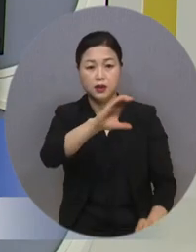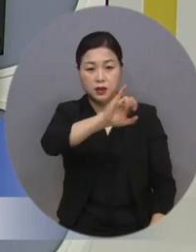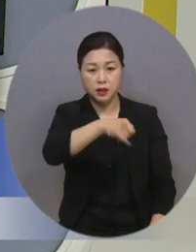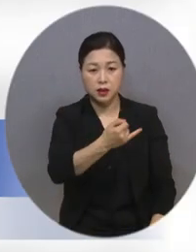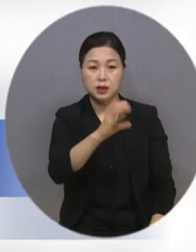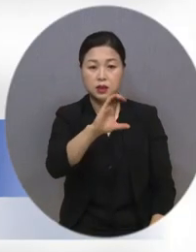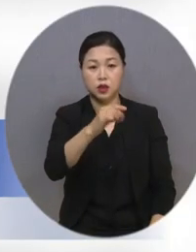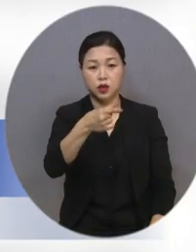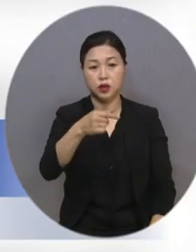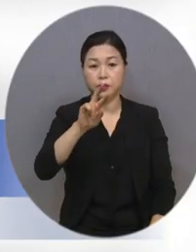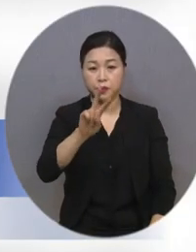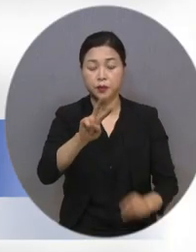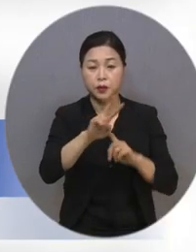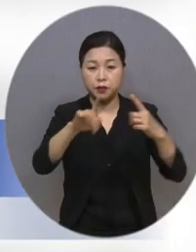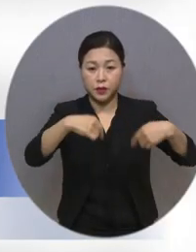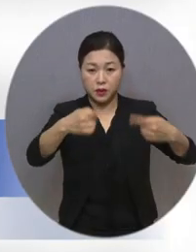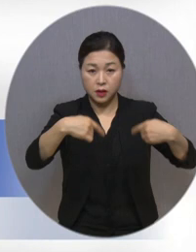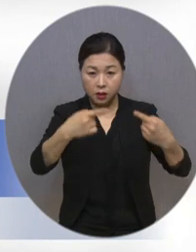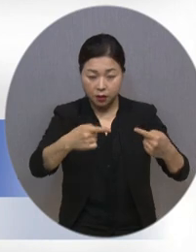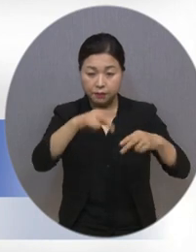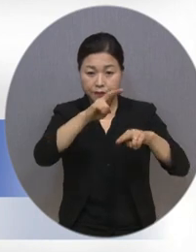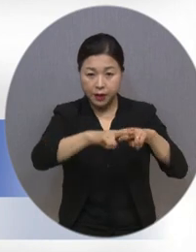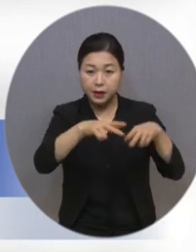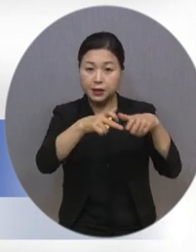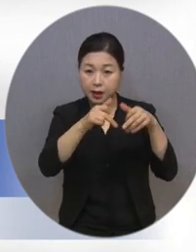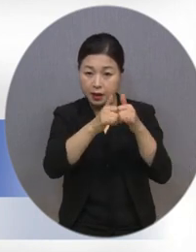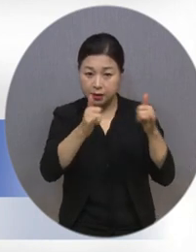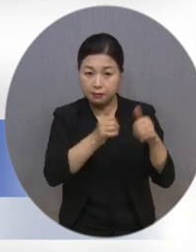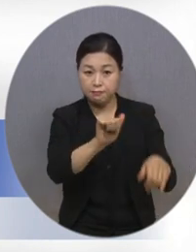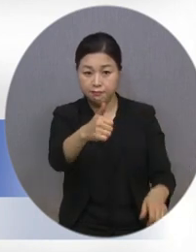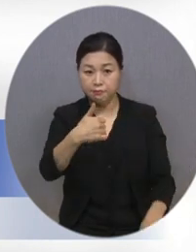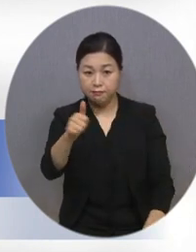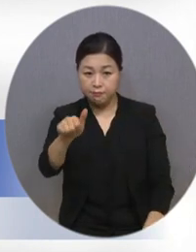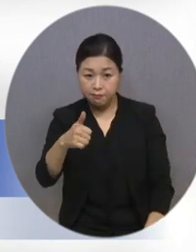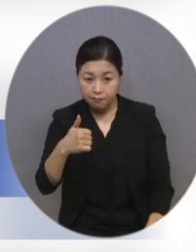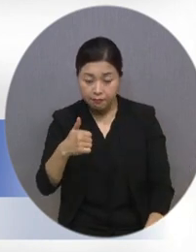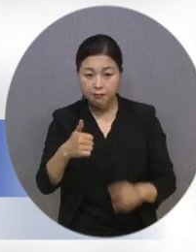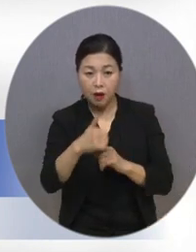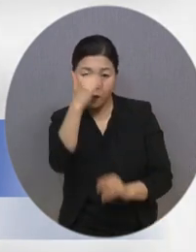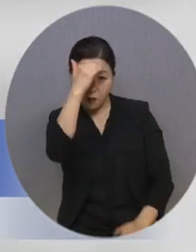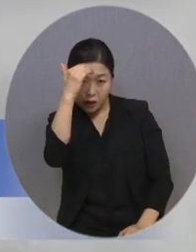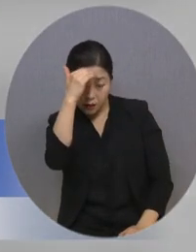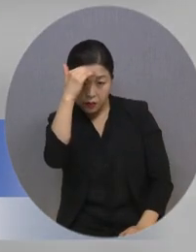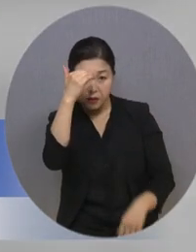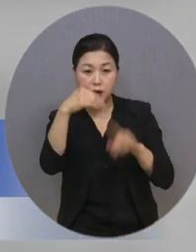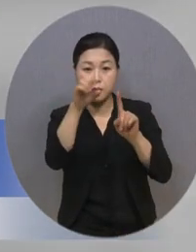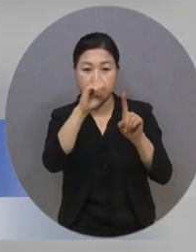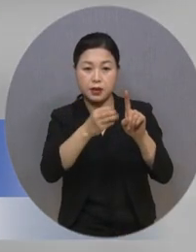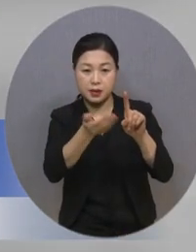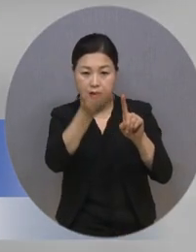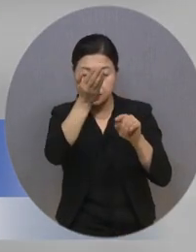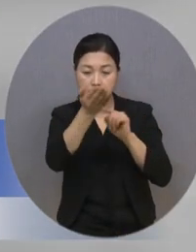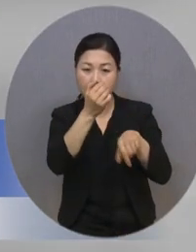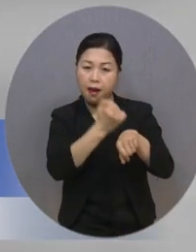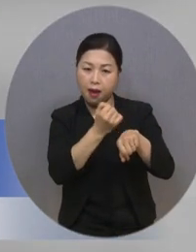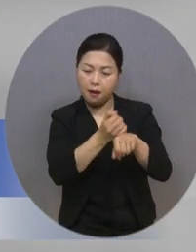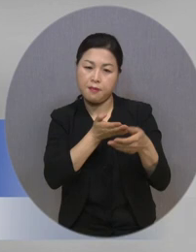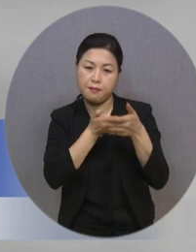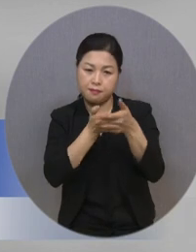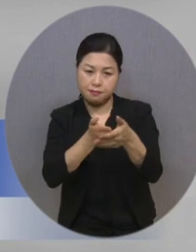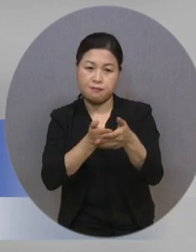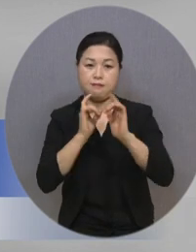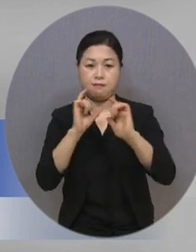cgv의 휠체어를 사용하는 장애인이 이용 가능한 관람석 1% 이상 설치를 권고했는데요